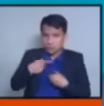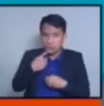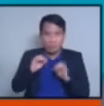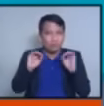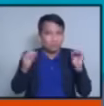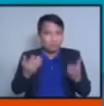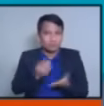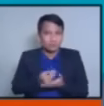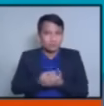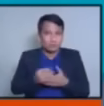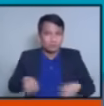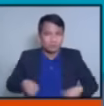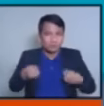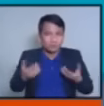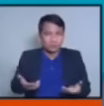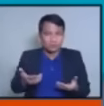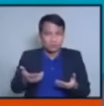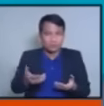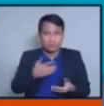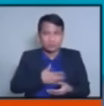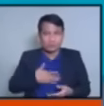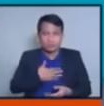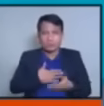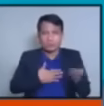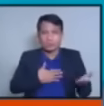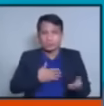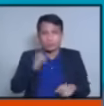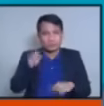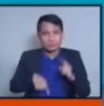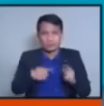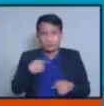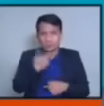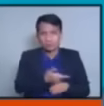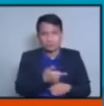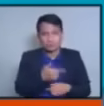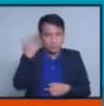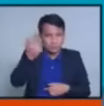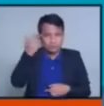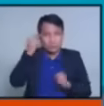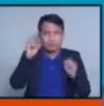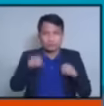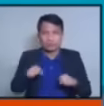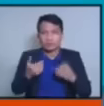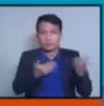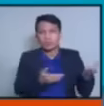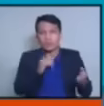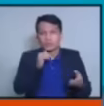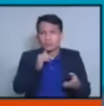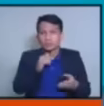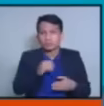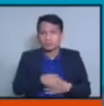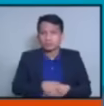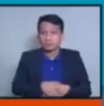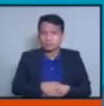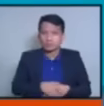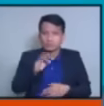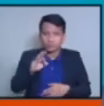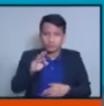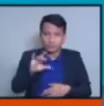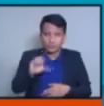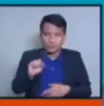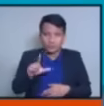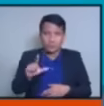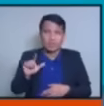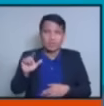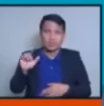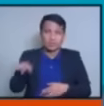kasi kayong pera kaya ayaw nyo magsampa ng kaso. Hindi po, ang gobyerno po ang gagastos para sa inyo. Yung fiscal po ang magiging